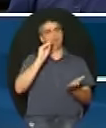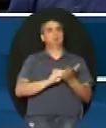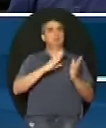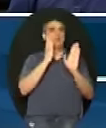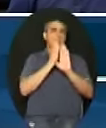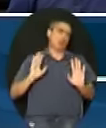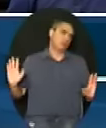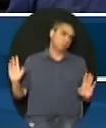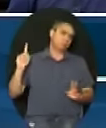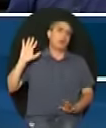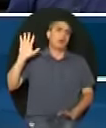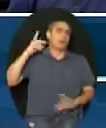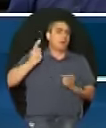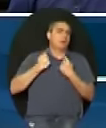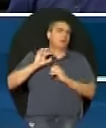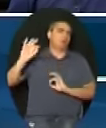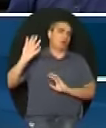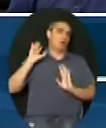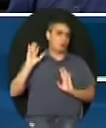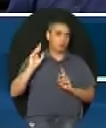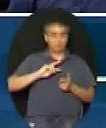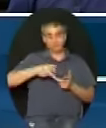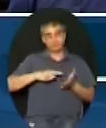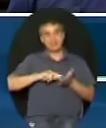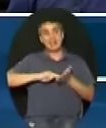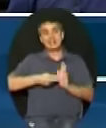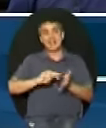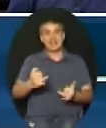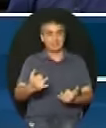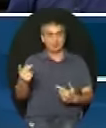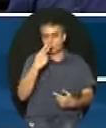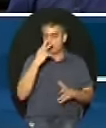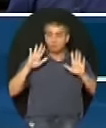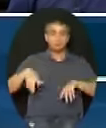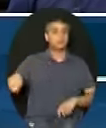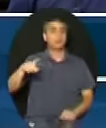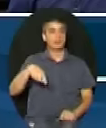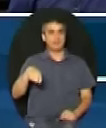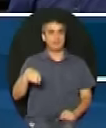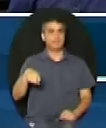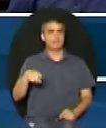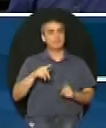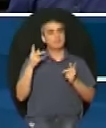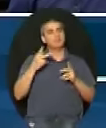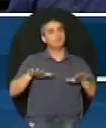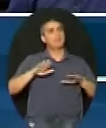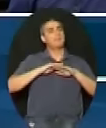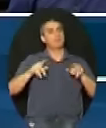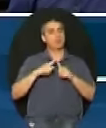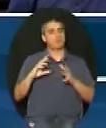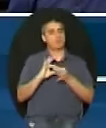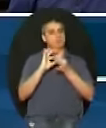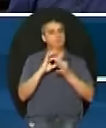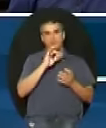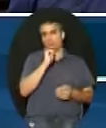הטרור. זה אצלו מושרש. טקטית, הוא רואה במוסלמים מתונים כבני ברית